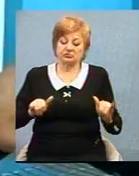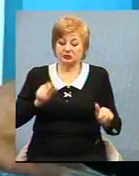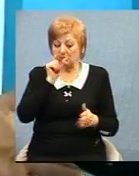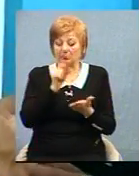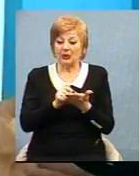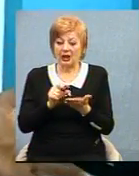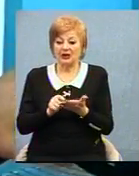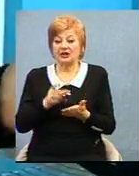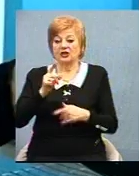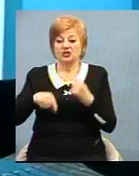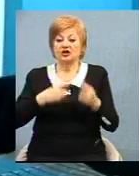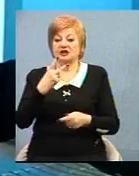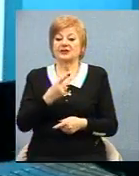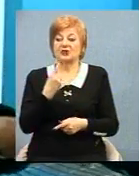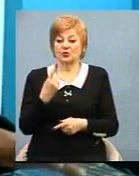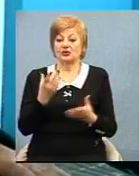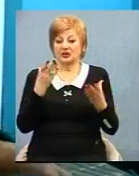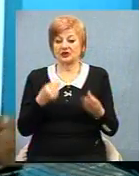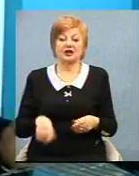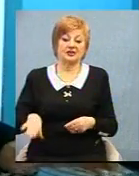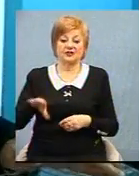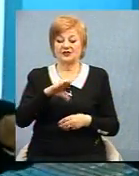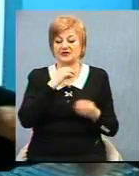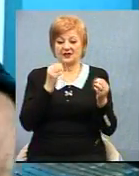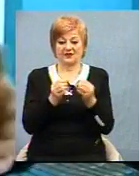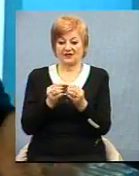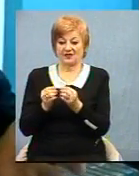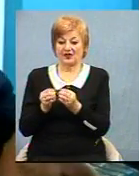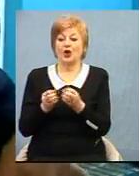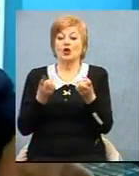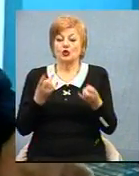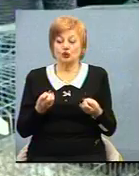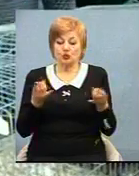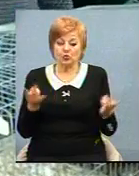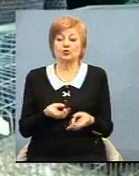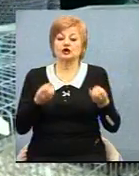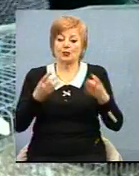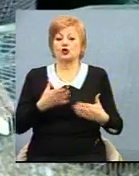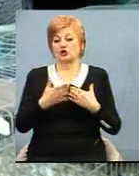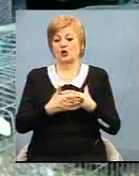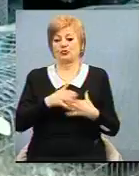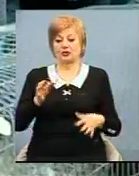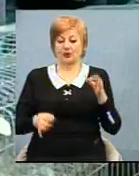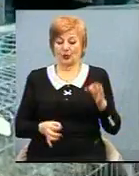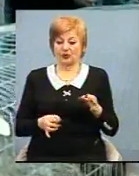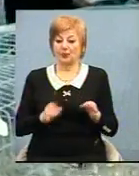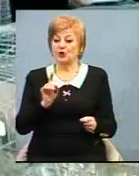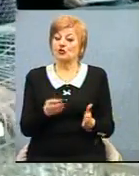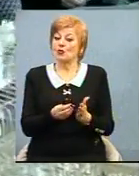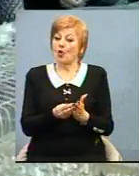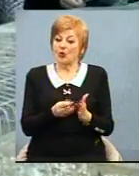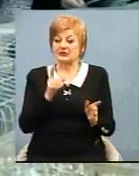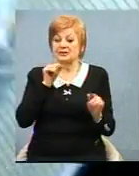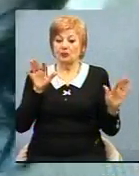голубенята через 21 день. Ну все тут закономірно. Треба просто любити природу. Для зручності оцінки птахів розмістили